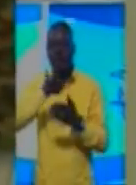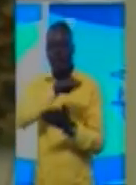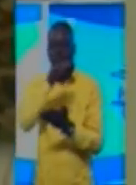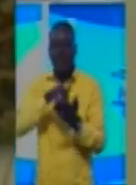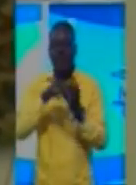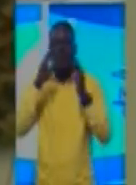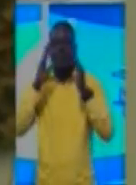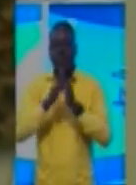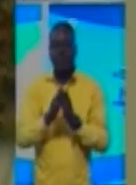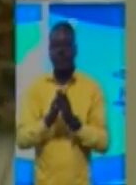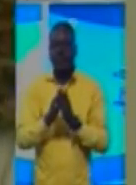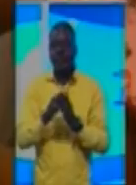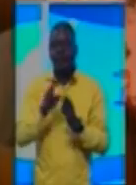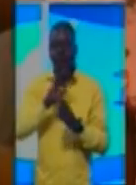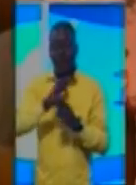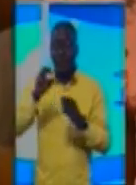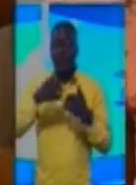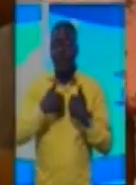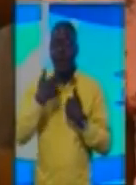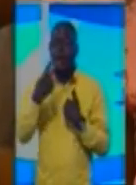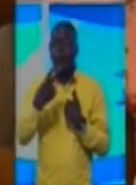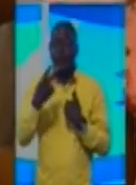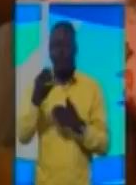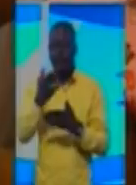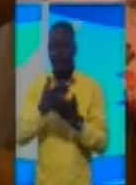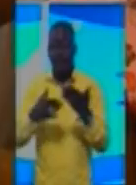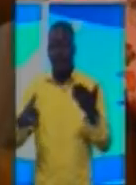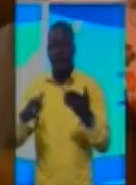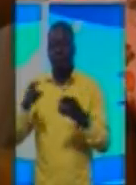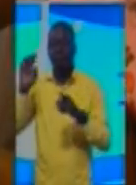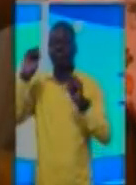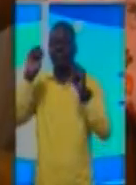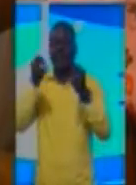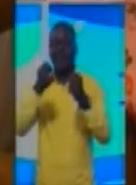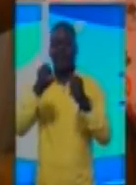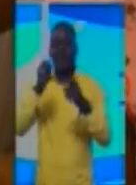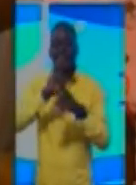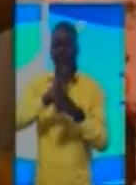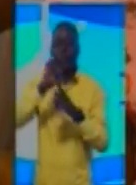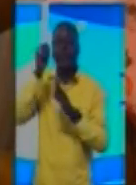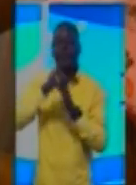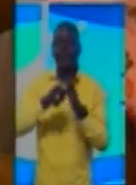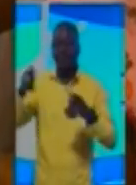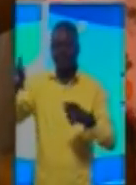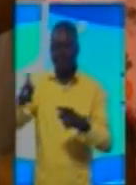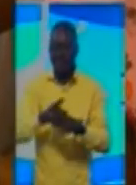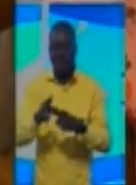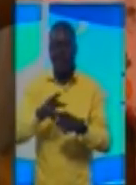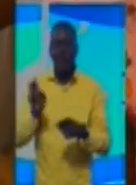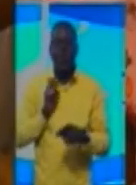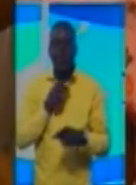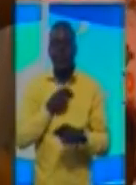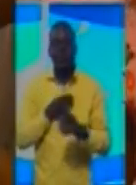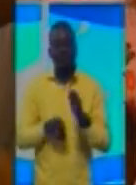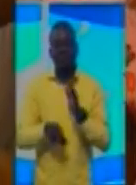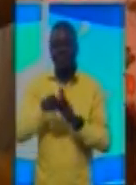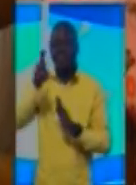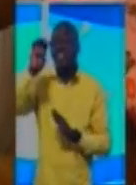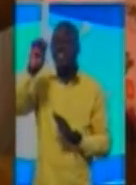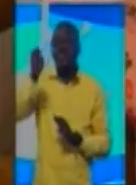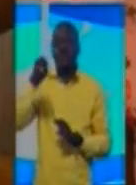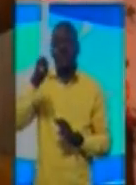formation aura 2 grandes étapes. D'abord, une formation théorique et ensuite une formation pratique où nous allons développer toutes